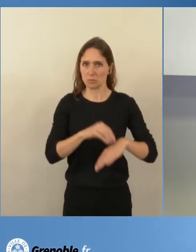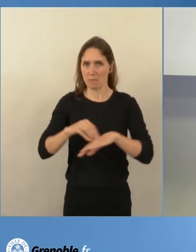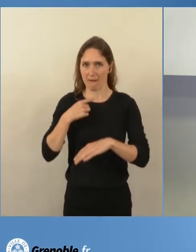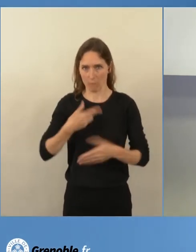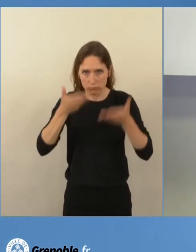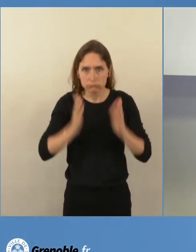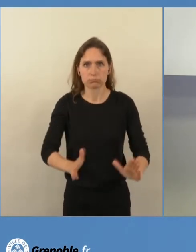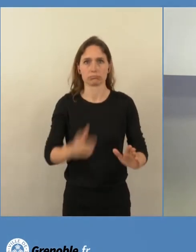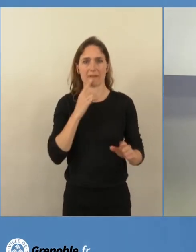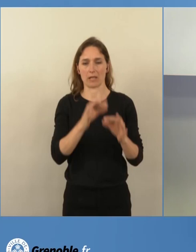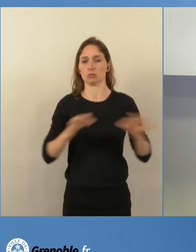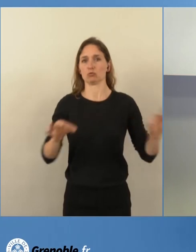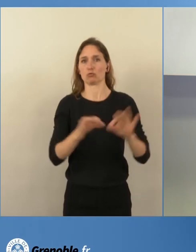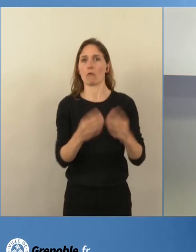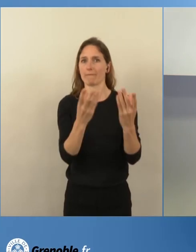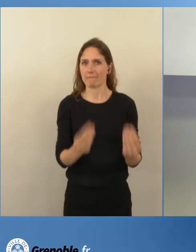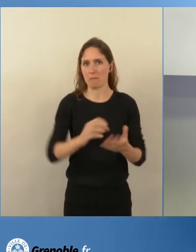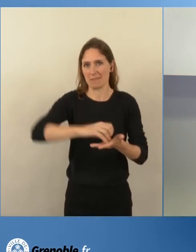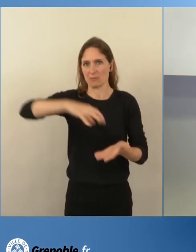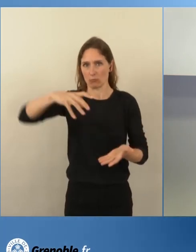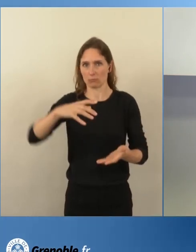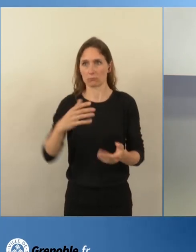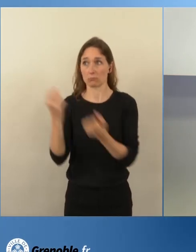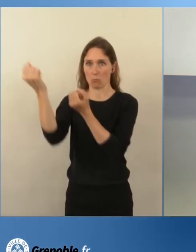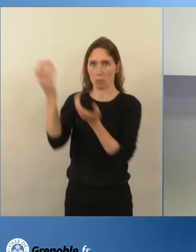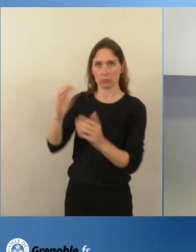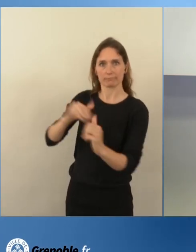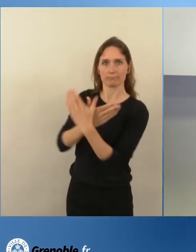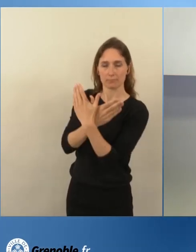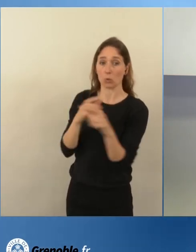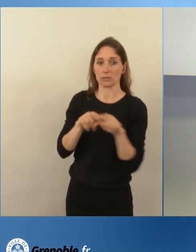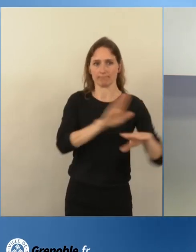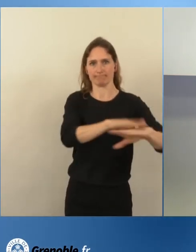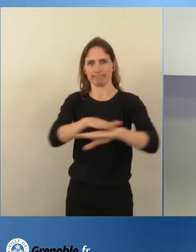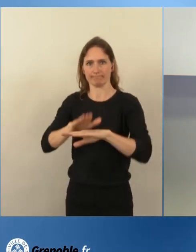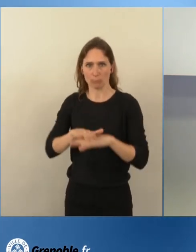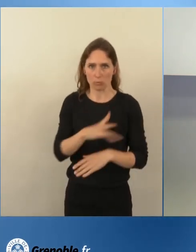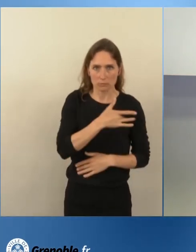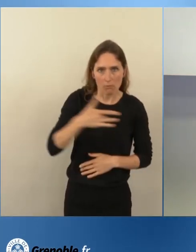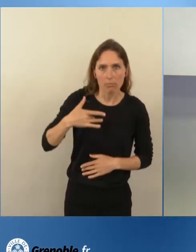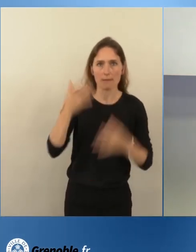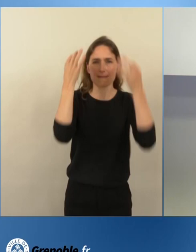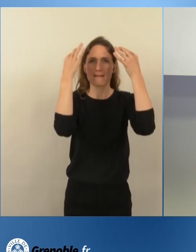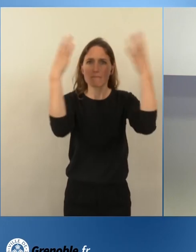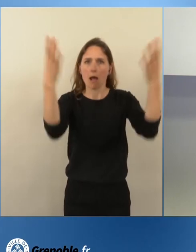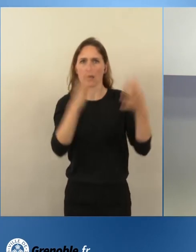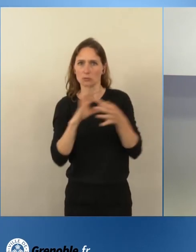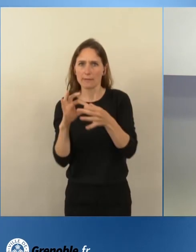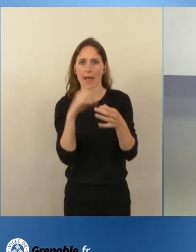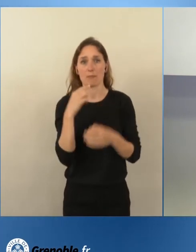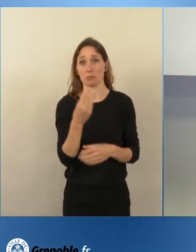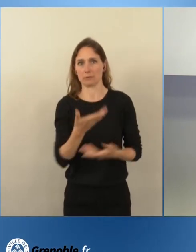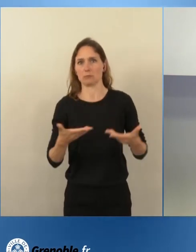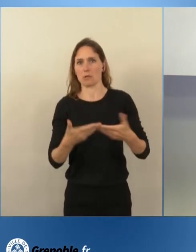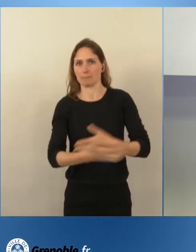avec un appel là à l'ambition pour la santé pour le climat pour la solidarité aussi pour les moins aisés dès